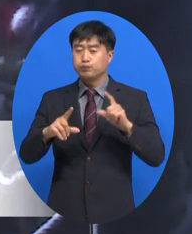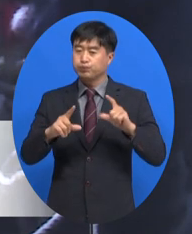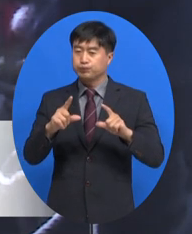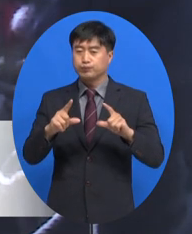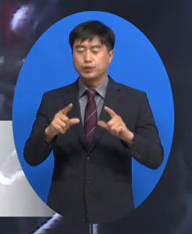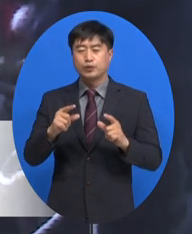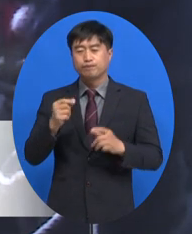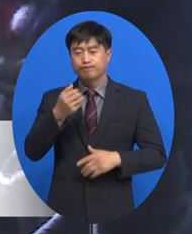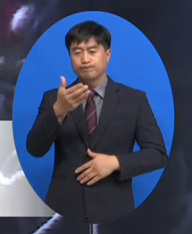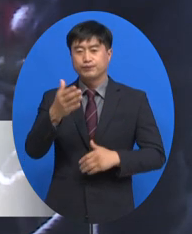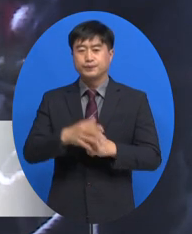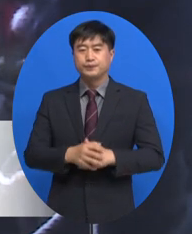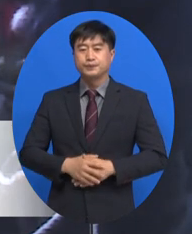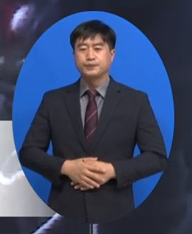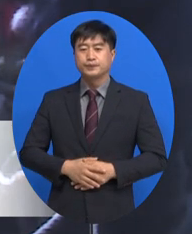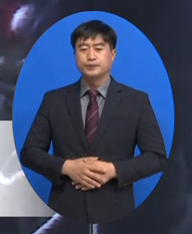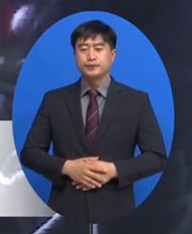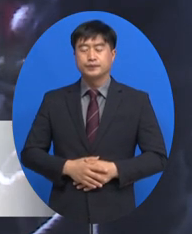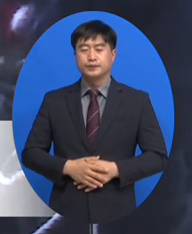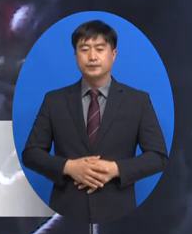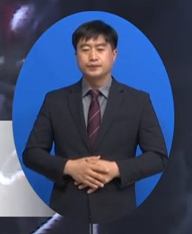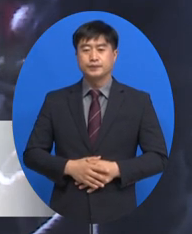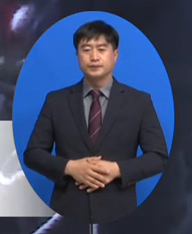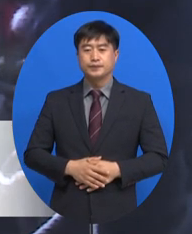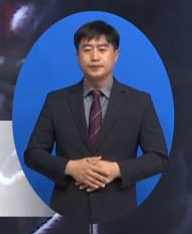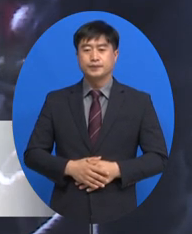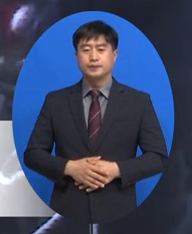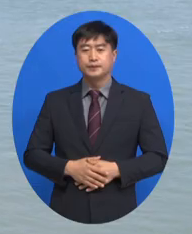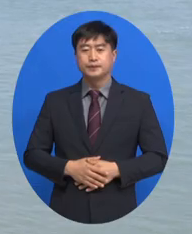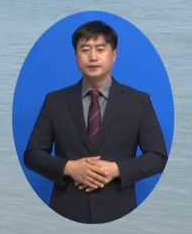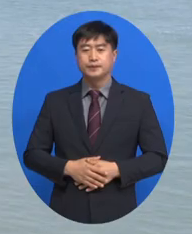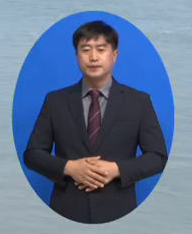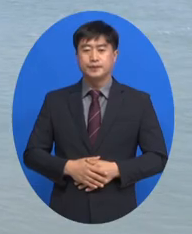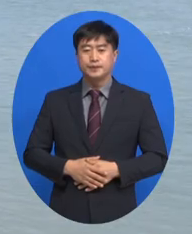기획보도입니다. 최지영 기자가 가봤습니다. 화면 보시죠.